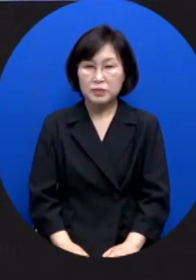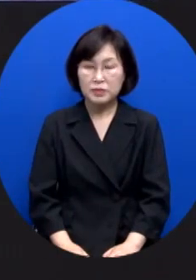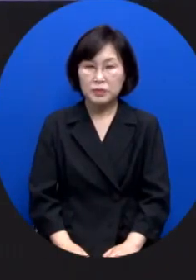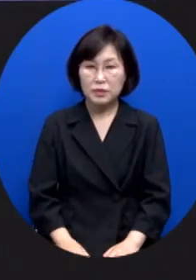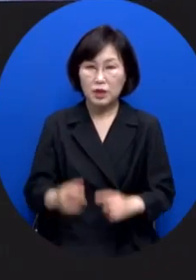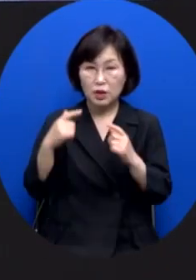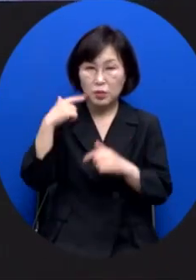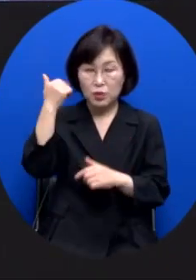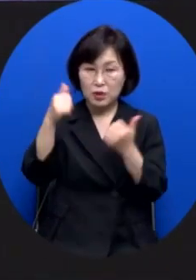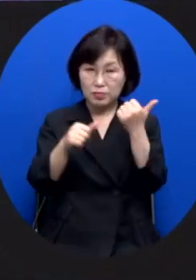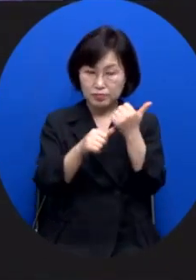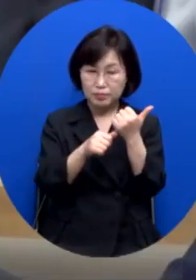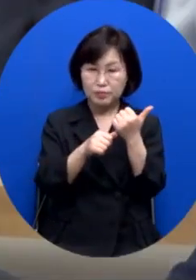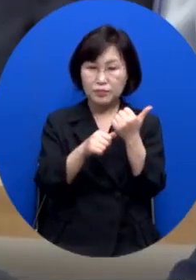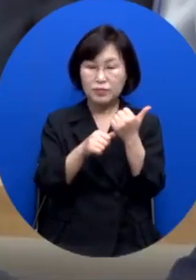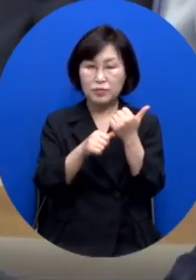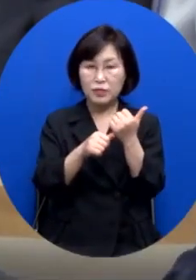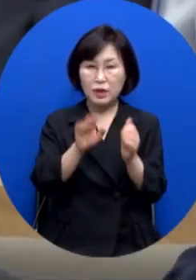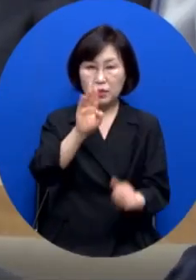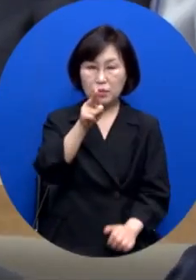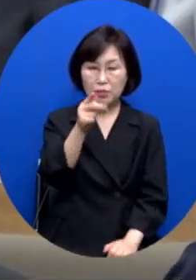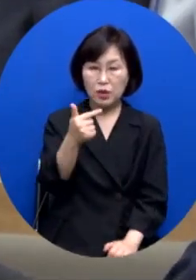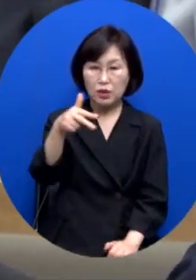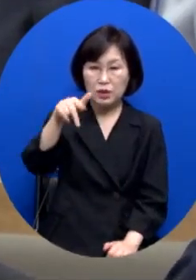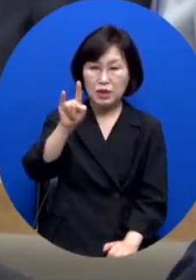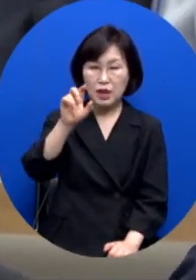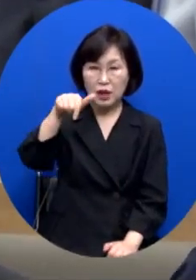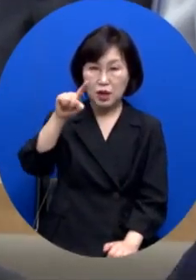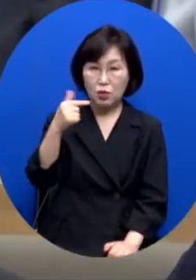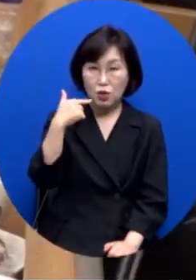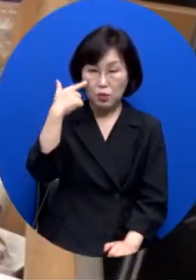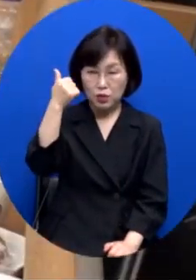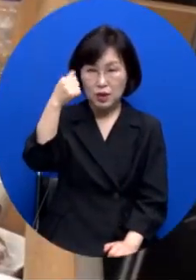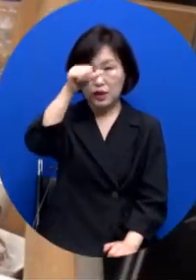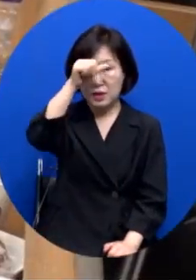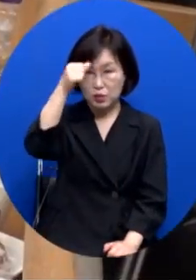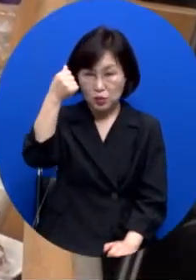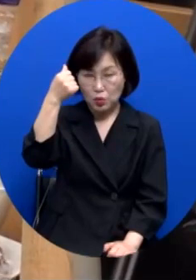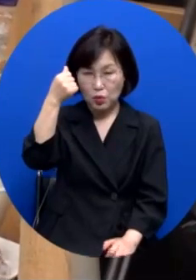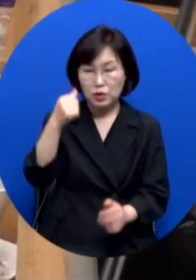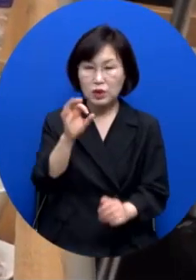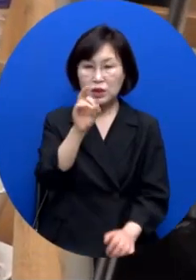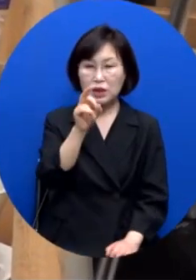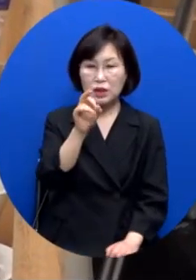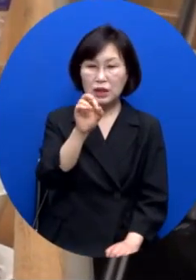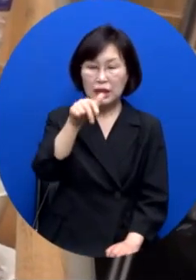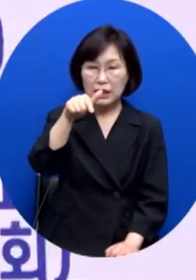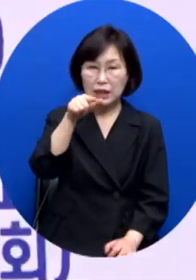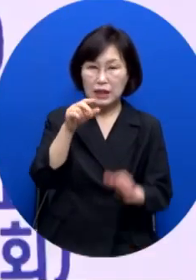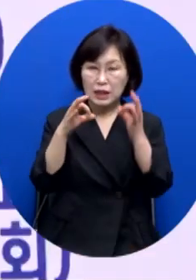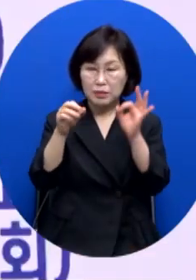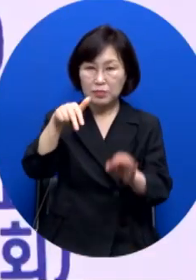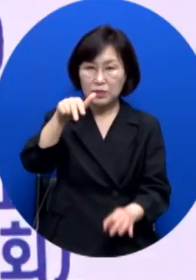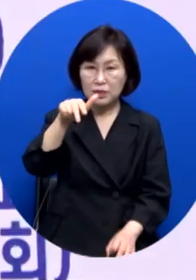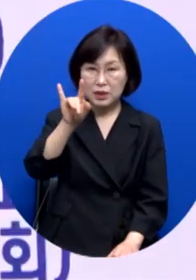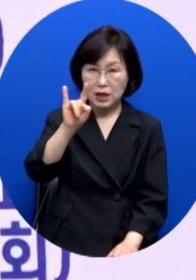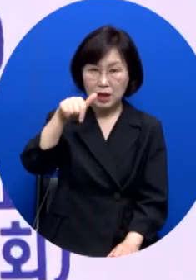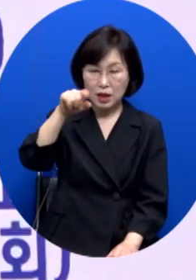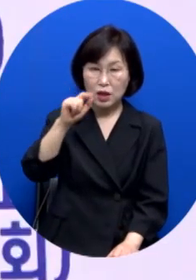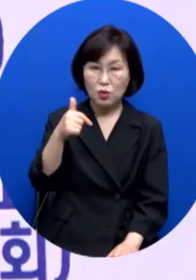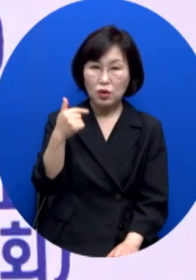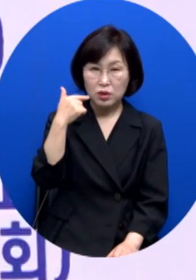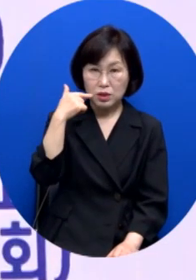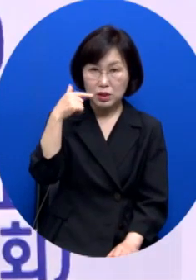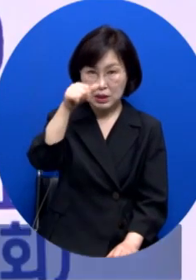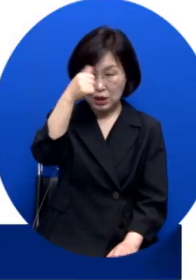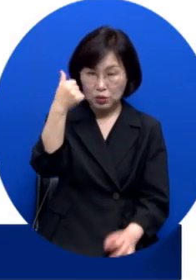목사 부총회장에는 온유한교회 변세권 목사, 장로 부총회장에는 염광교회 김재곤 장로를 선출했습니다.